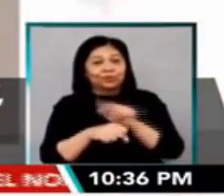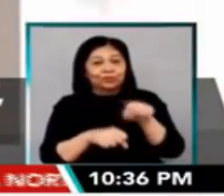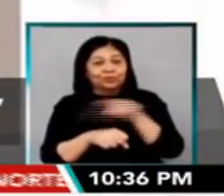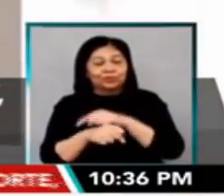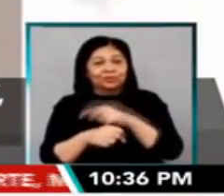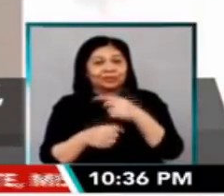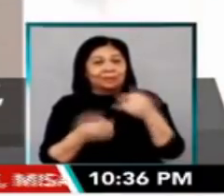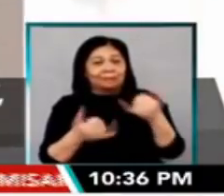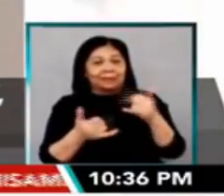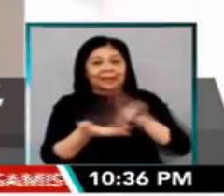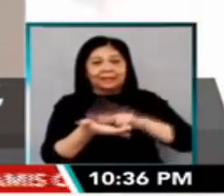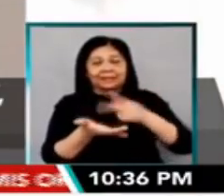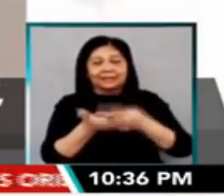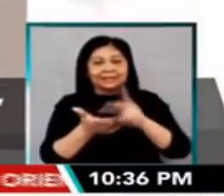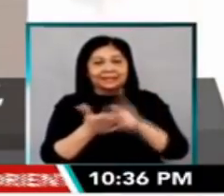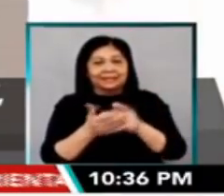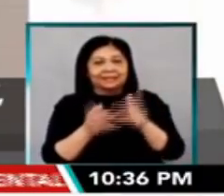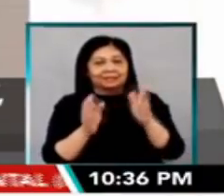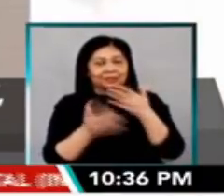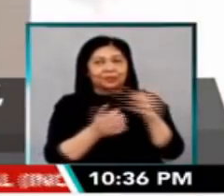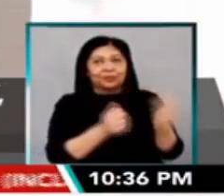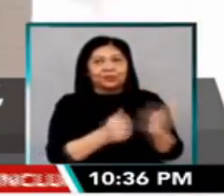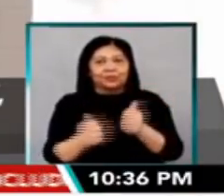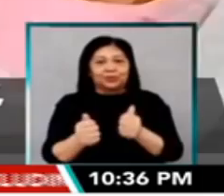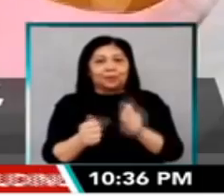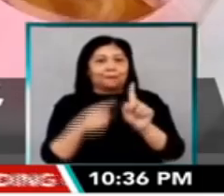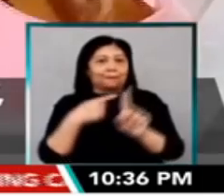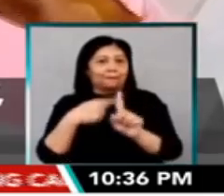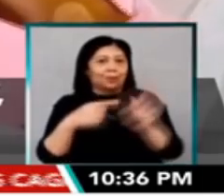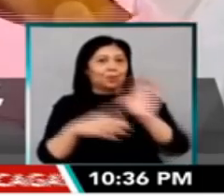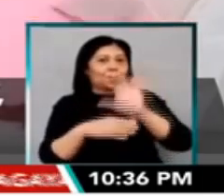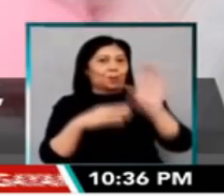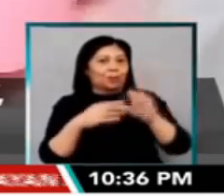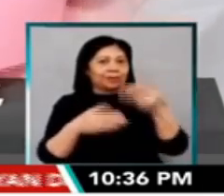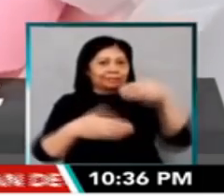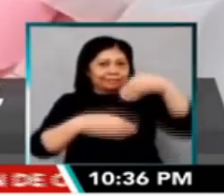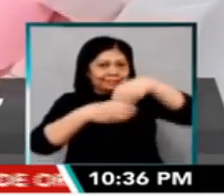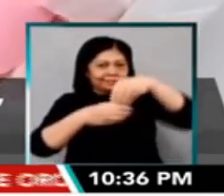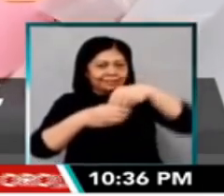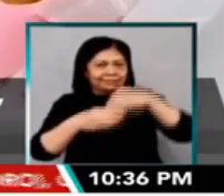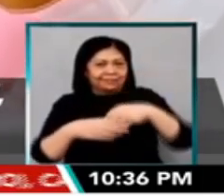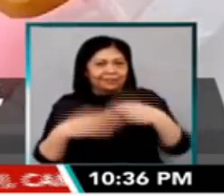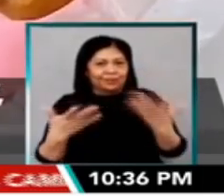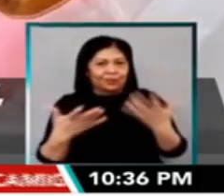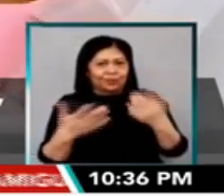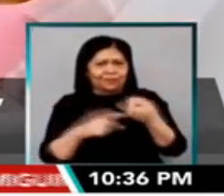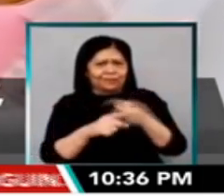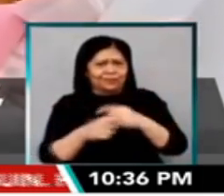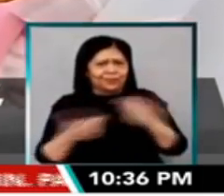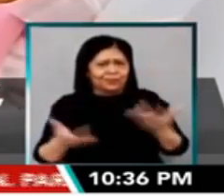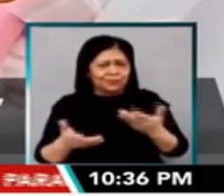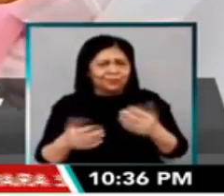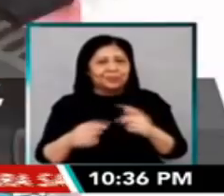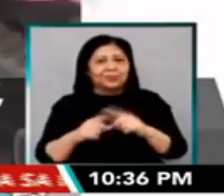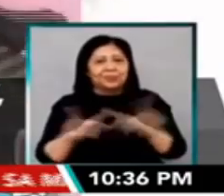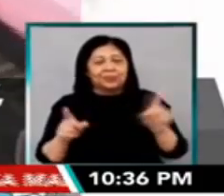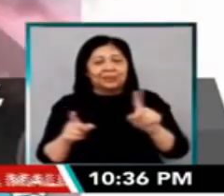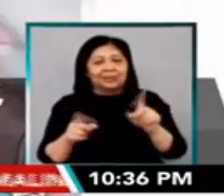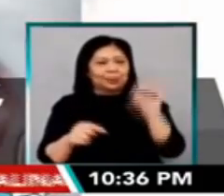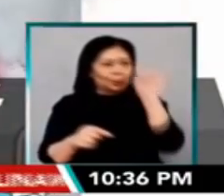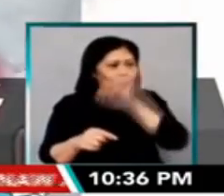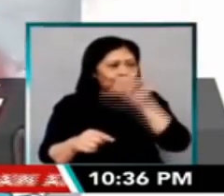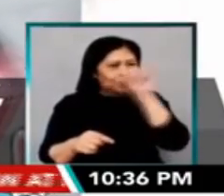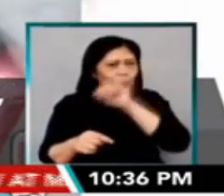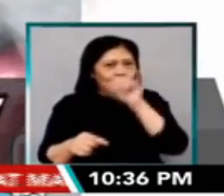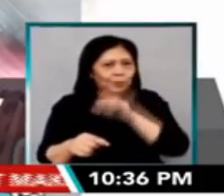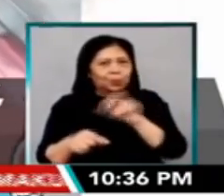sa organized na, kompleto rin ang laman nito. Saan pa nga ba galing? Kundi sa mga abubot na makikita